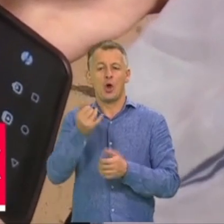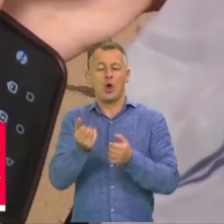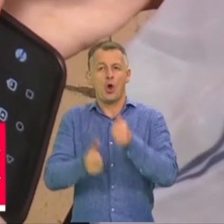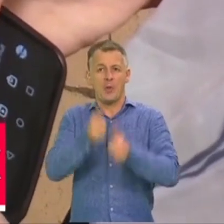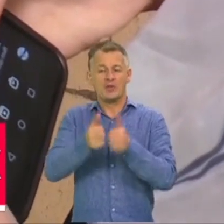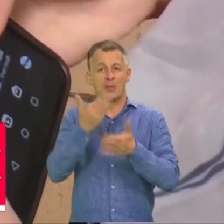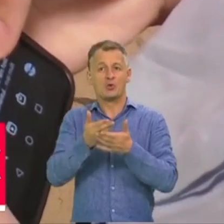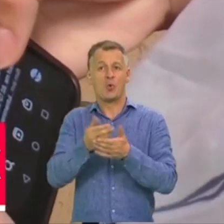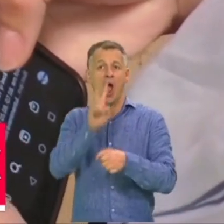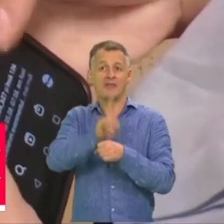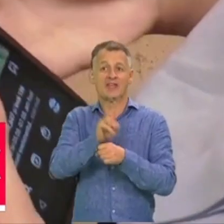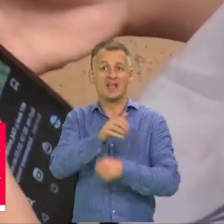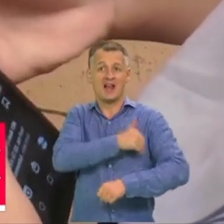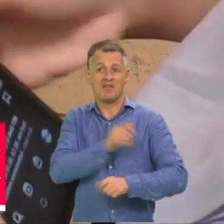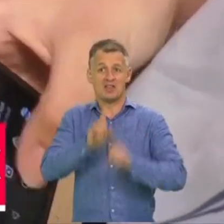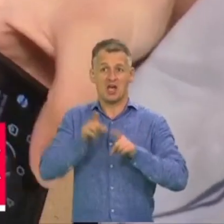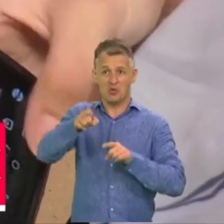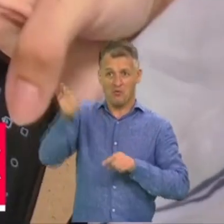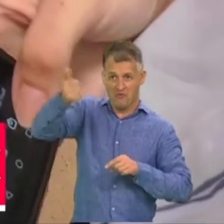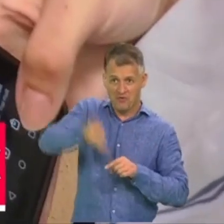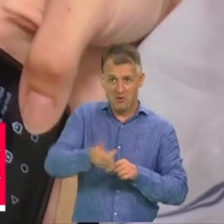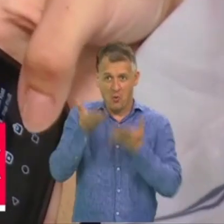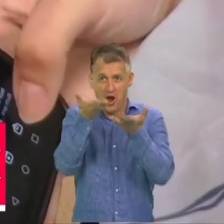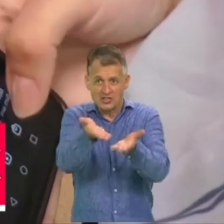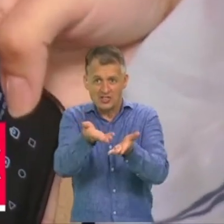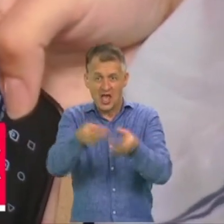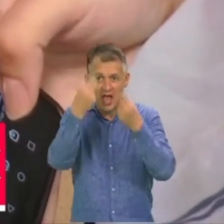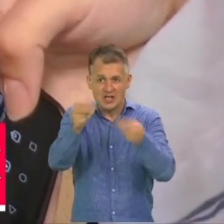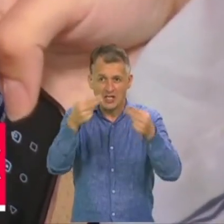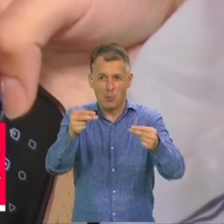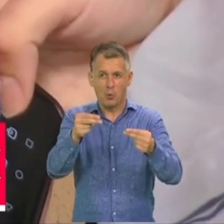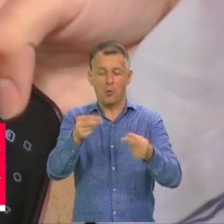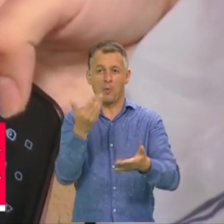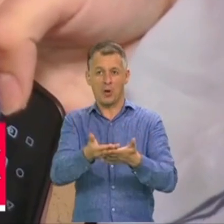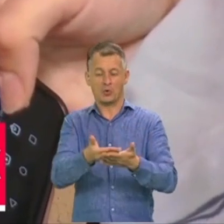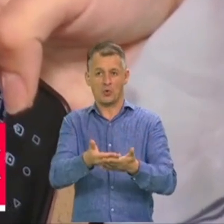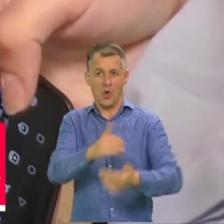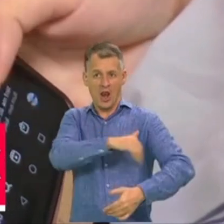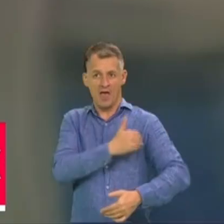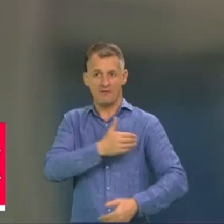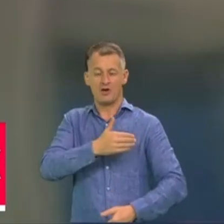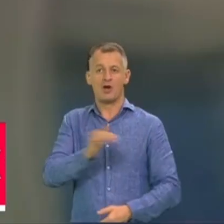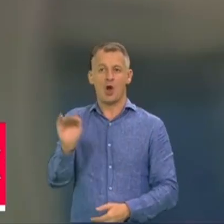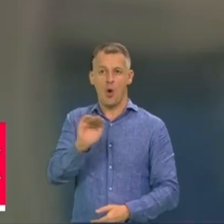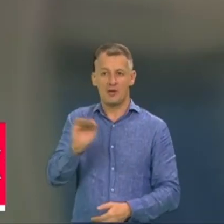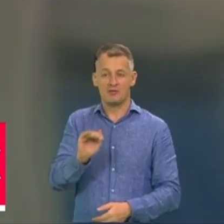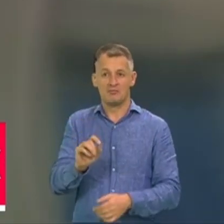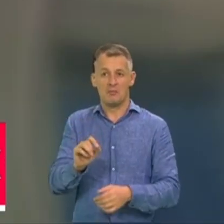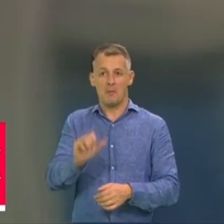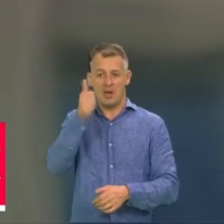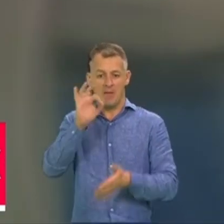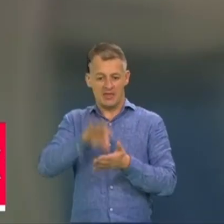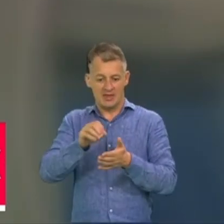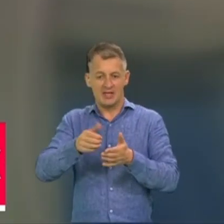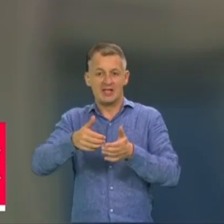atenția elevilor. Ori dacă tu vii cu un asemenea exemplu în fața unui copil care deschide pentru prima dată un manual de